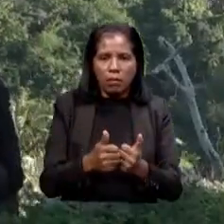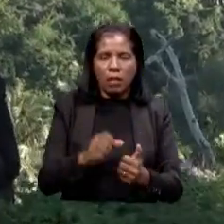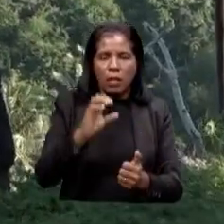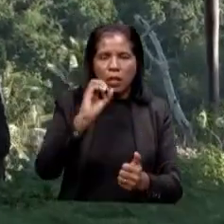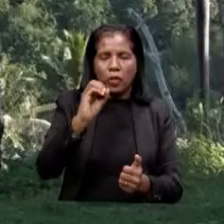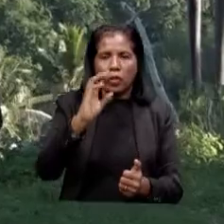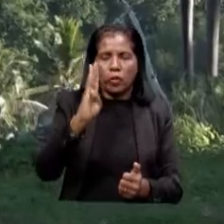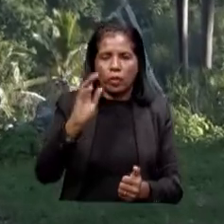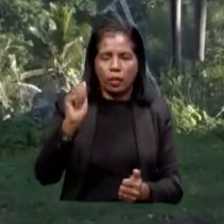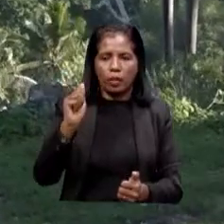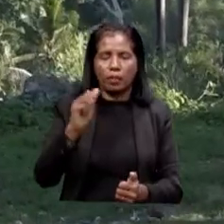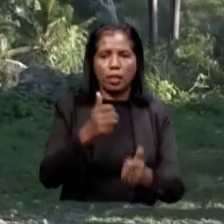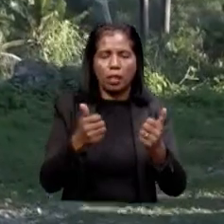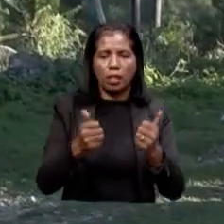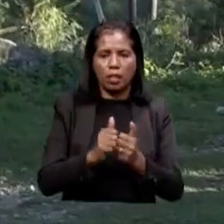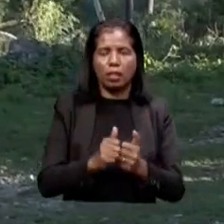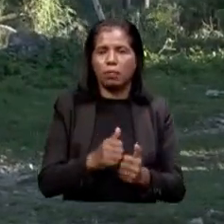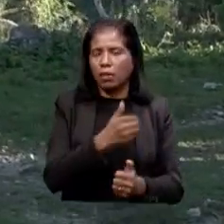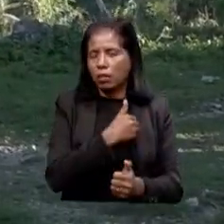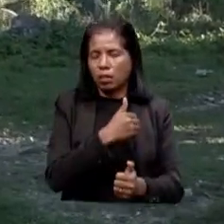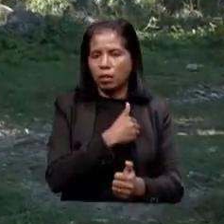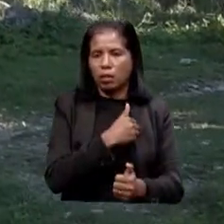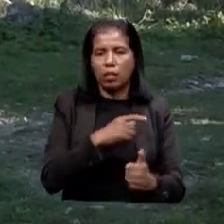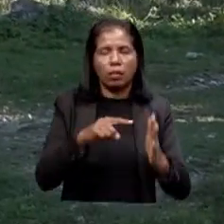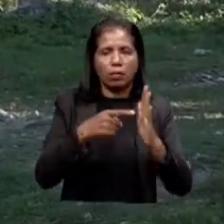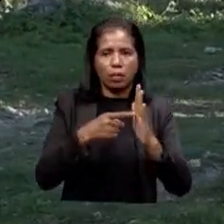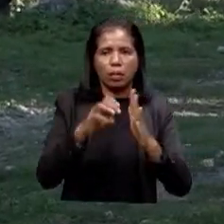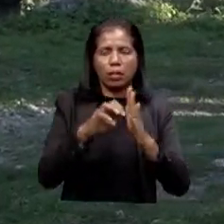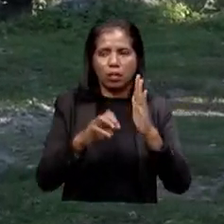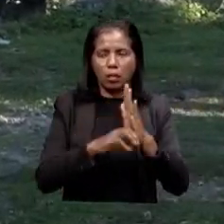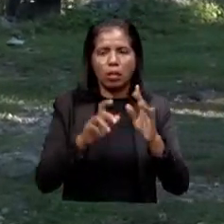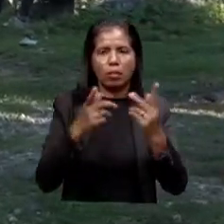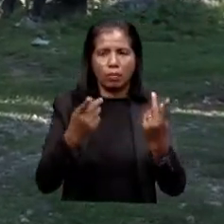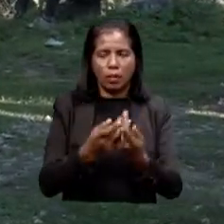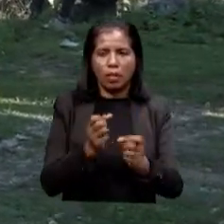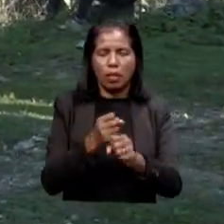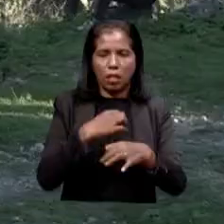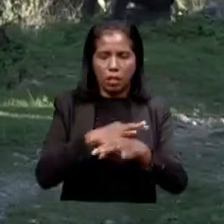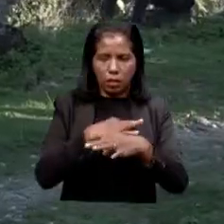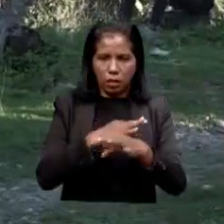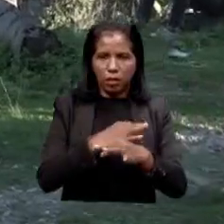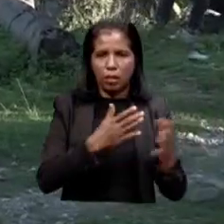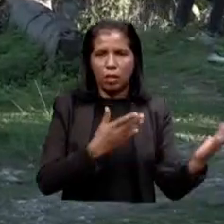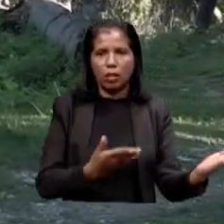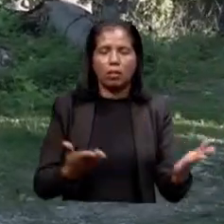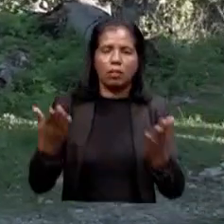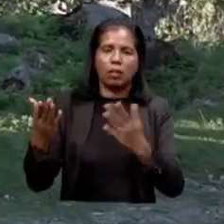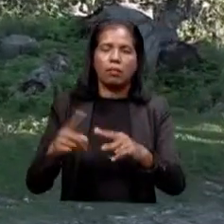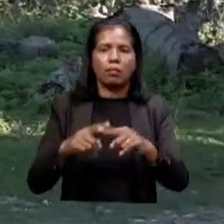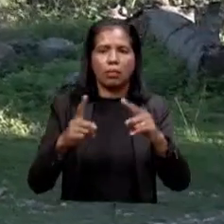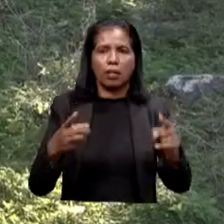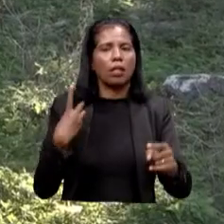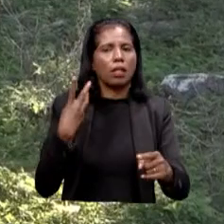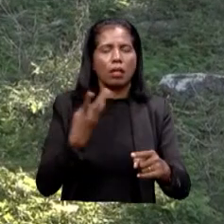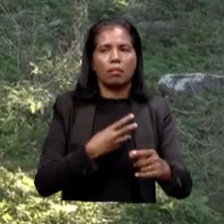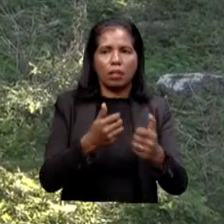alia la kuwa be ni sira ni komensa estado no kompania sira komensa ansa lore airing mana mai parte